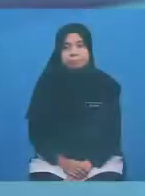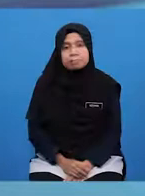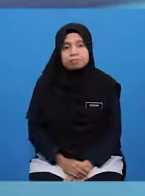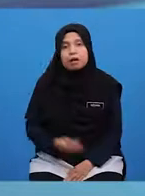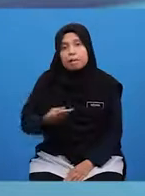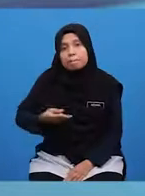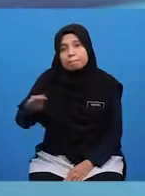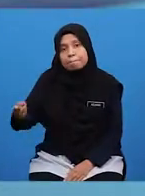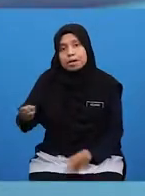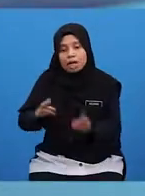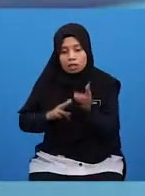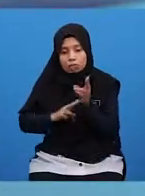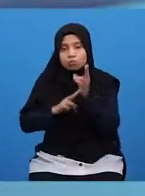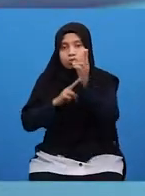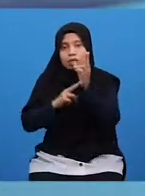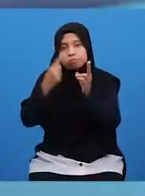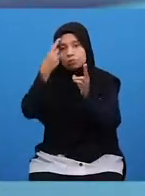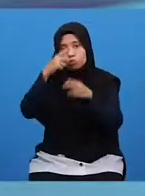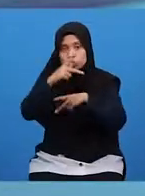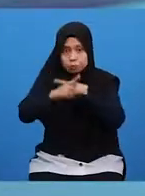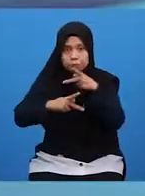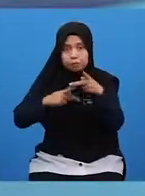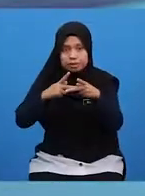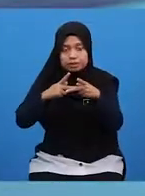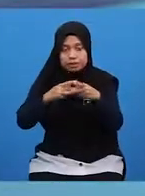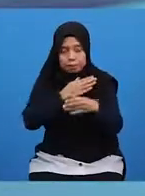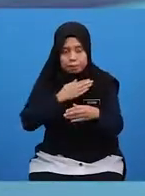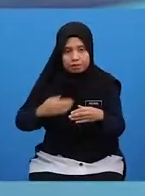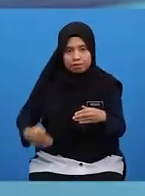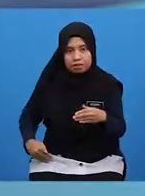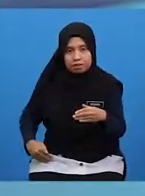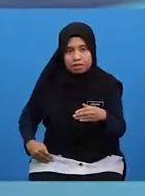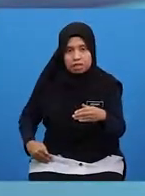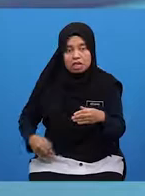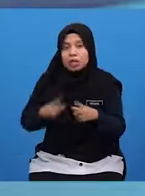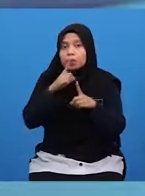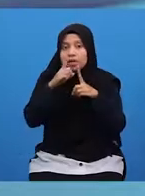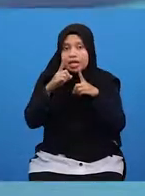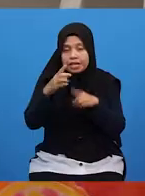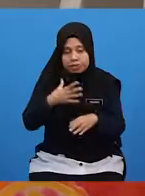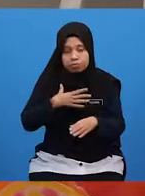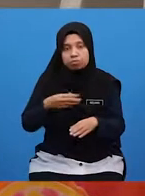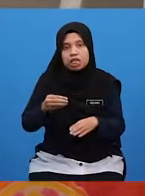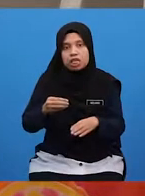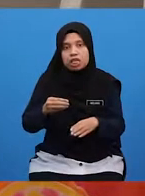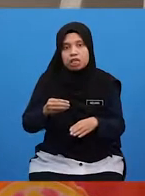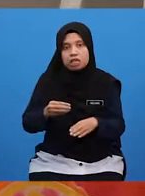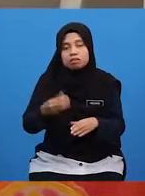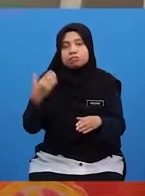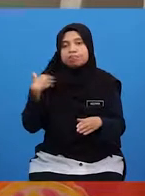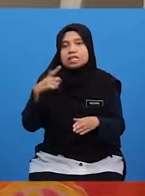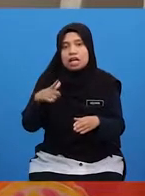Manakala bahan utama untuk proses batik lukis yang diperlukan ialah lilin putih. Lilin putih